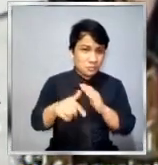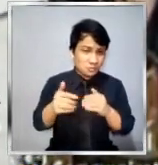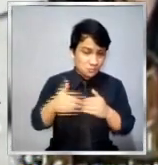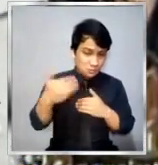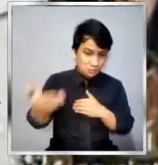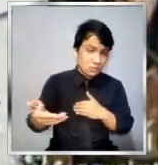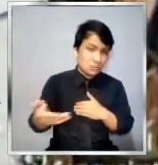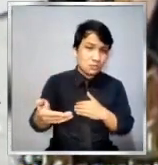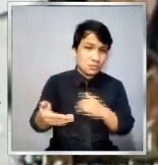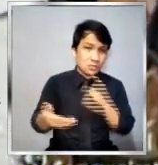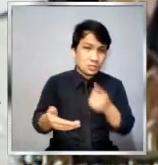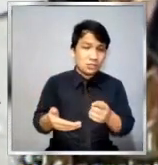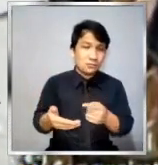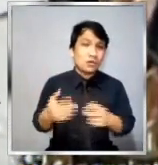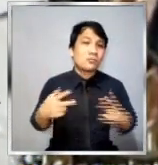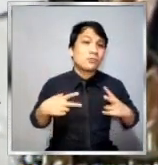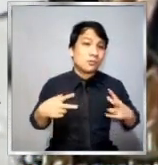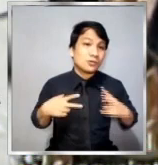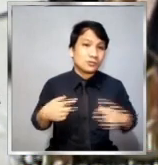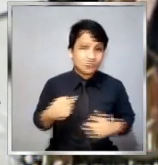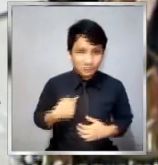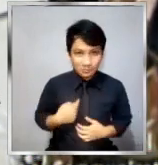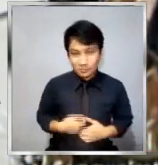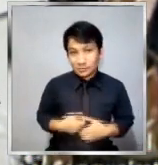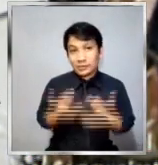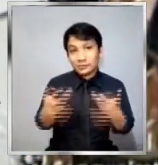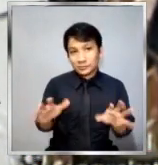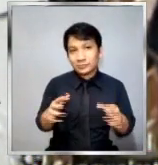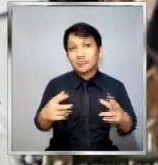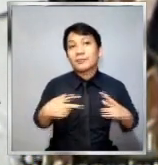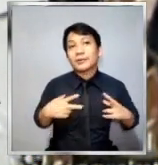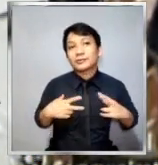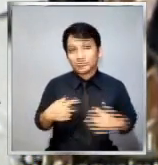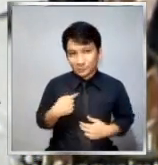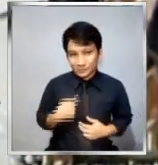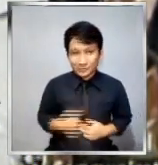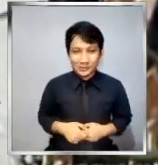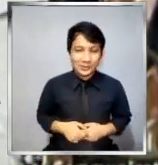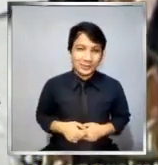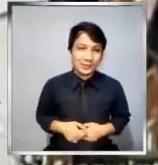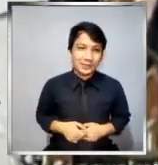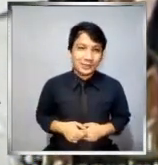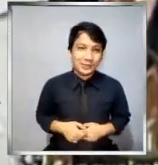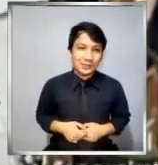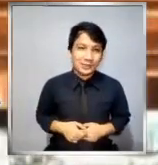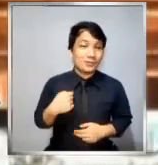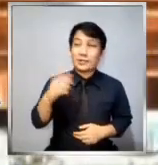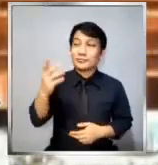bakasyon. Bakasyon tayo, mamili ka sa lugar.